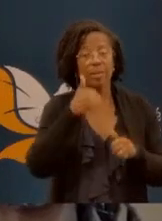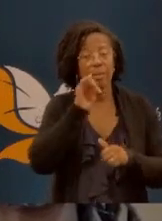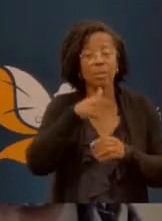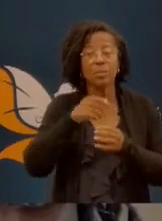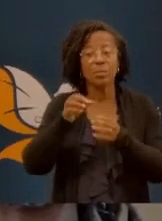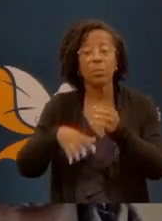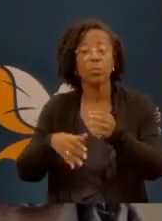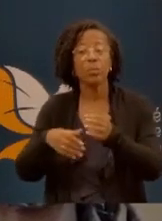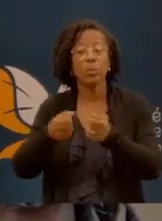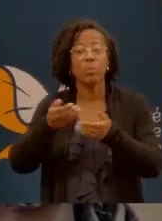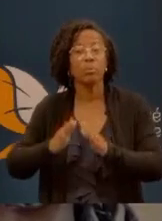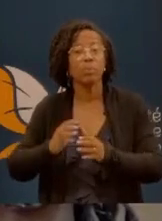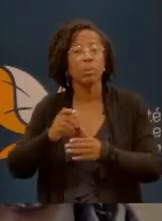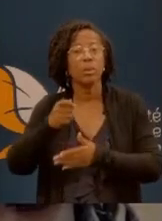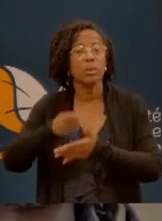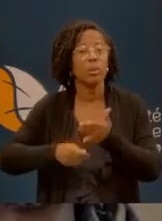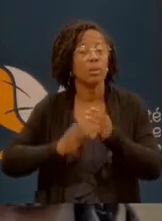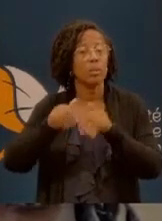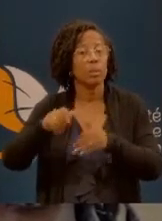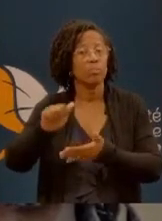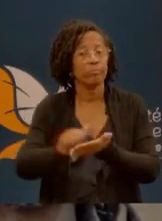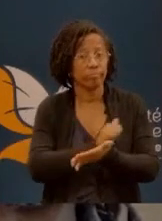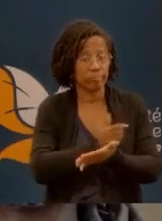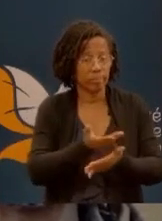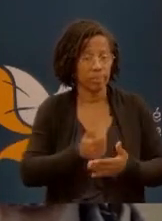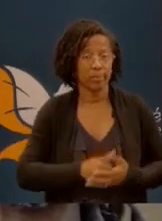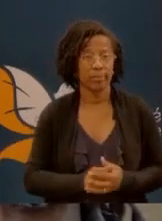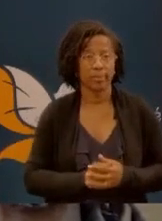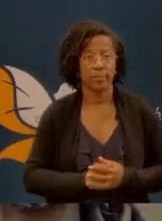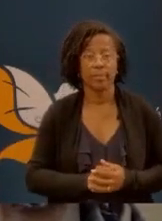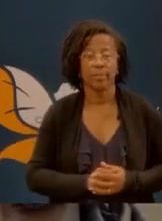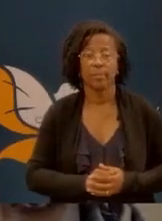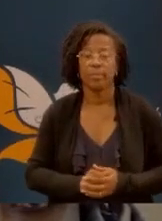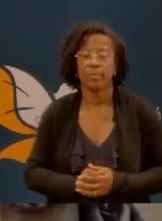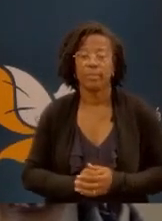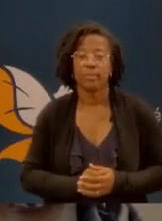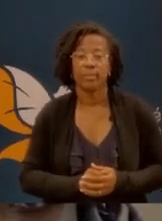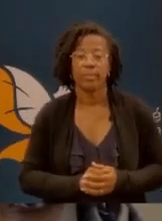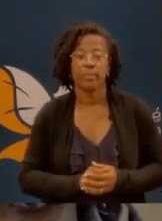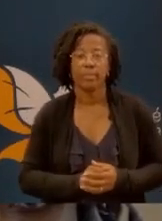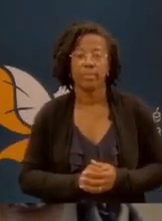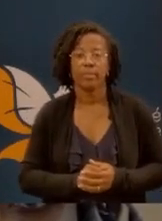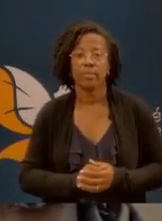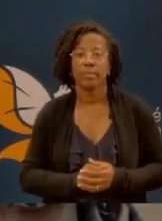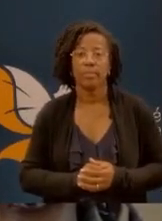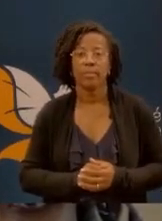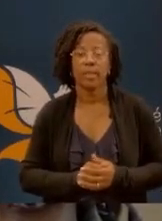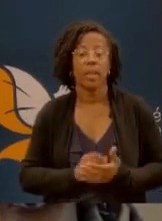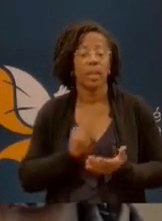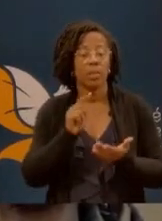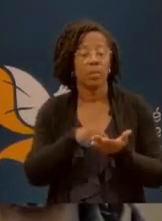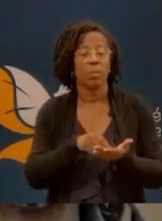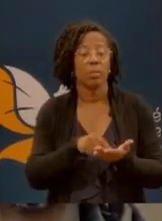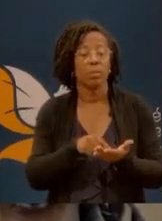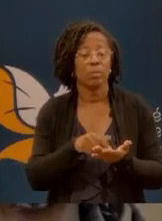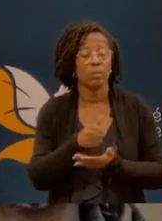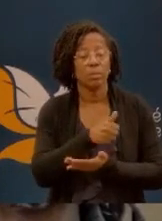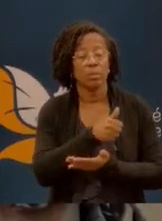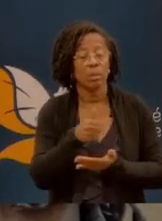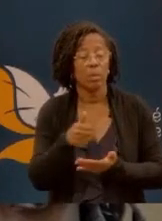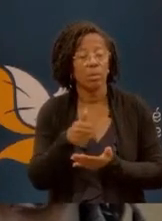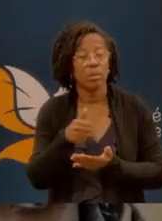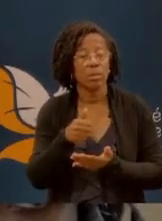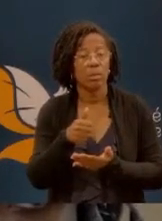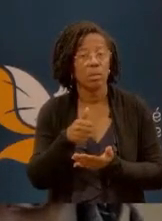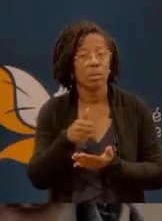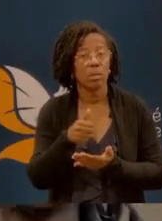maire qui est retenue. Or, le seul endroit, le seul lieu qui est prévu